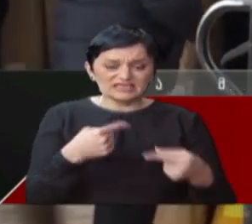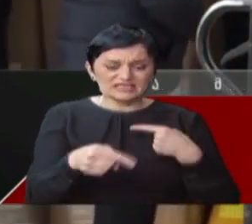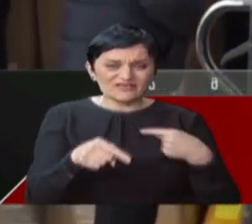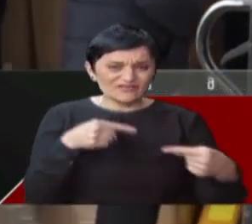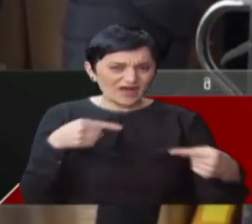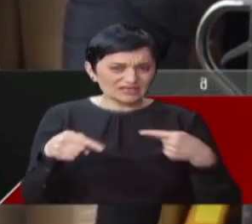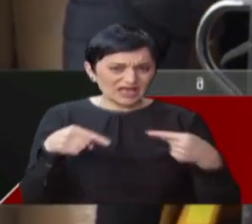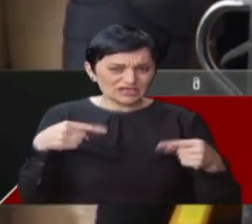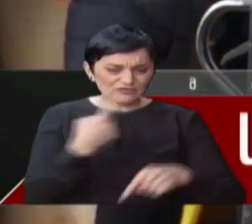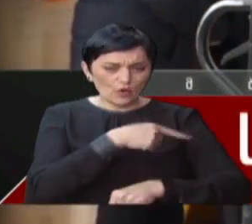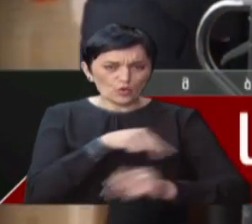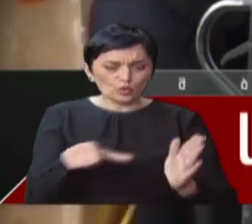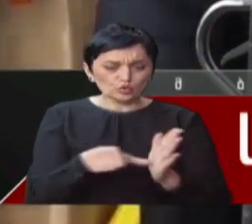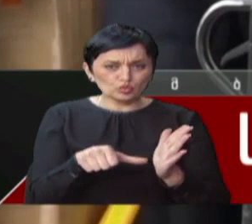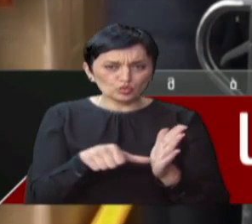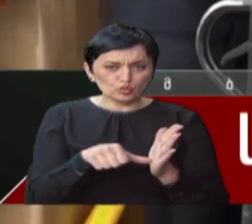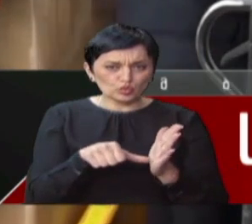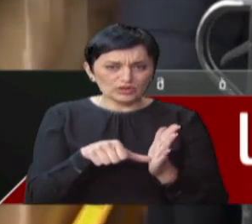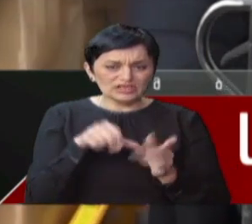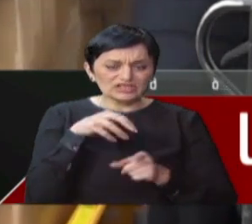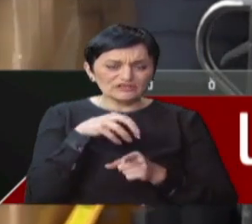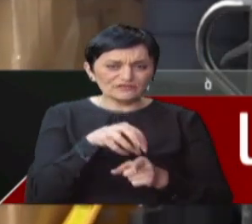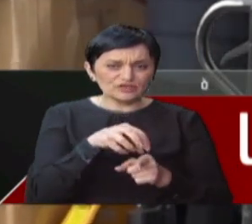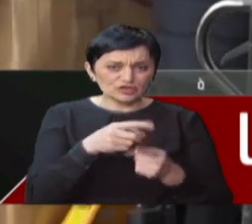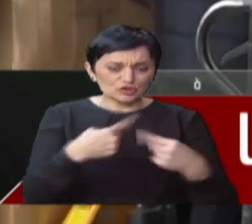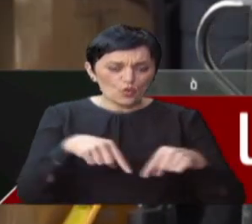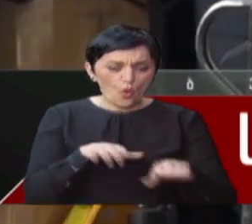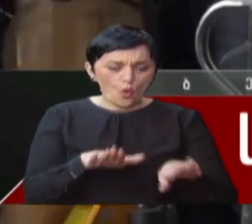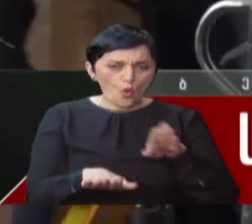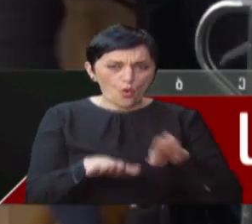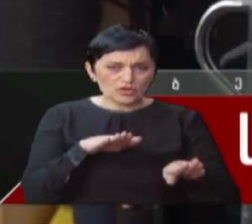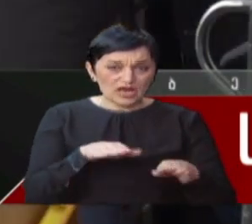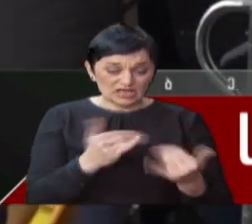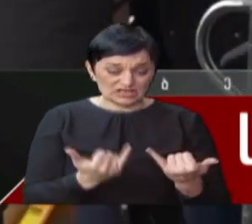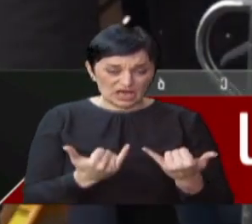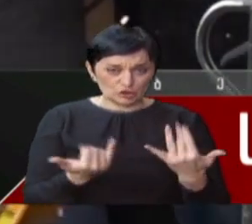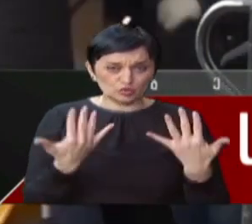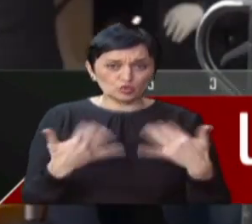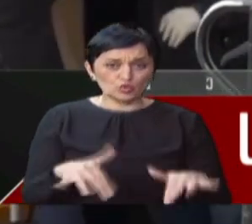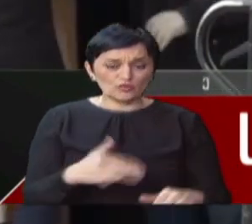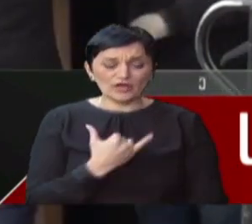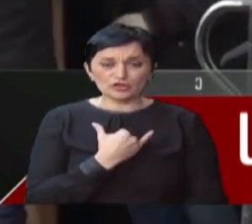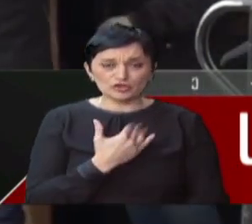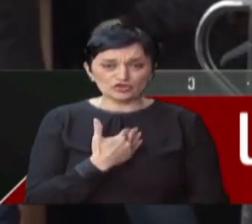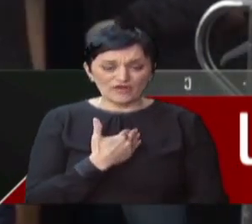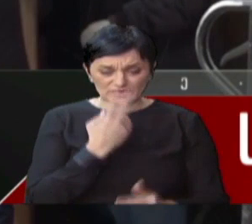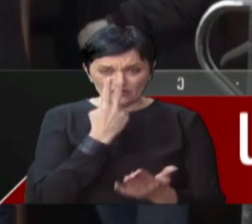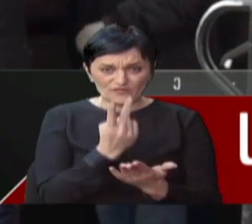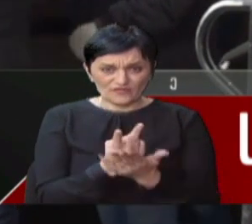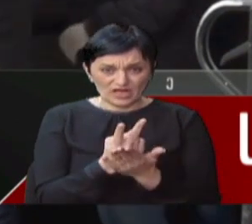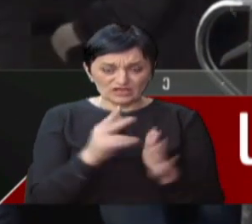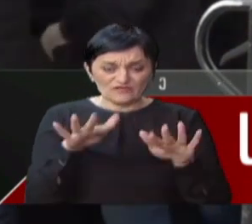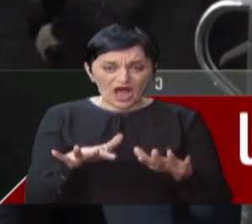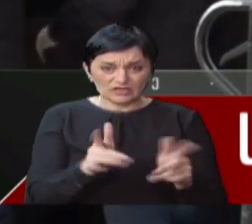სხვადასხვა ჰუმანიტარული დახმარების ტვირთის ორგანიზება. დღეს უკვე ჩვენ ხედავთ